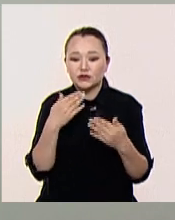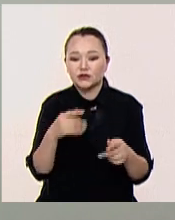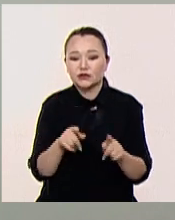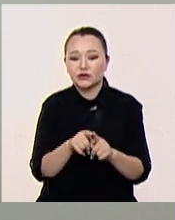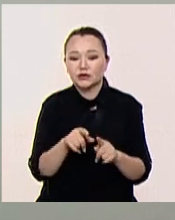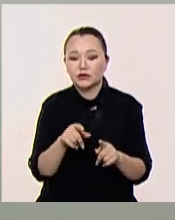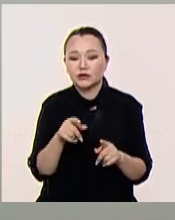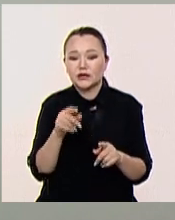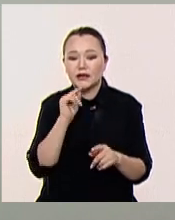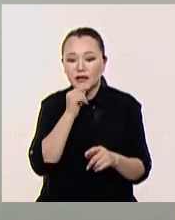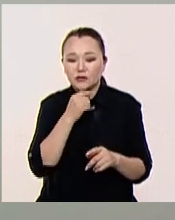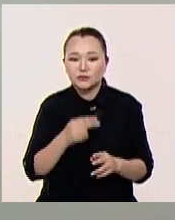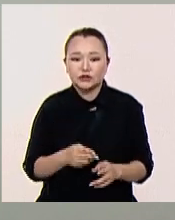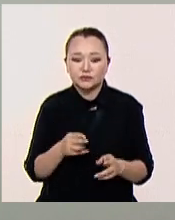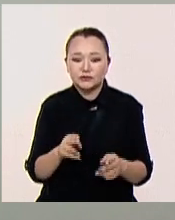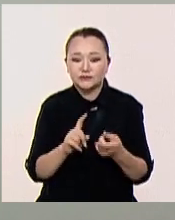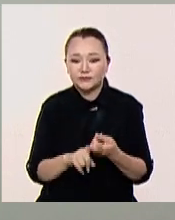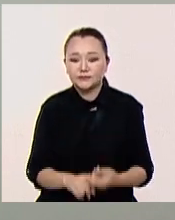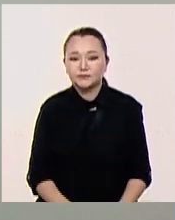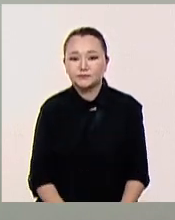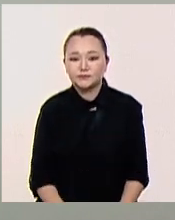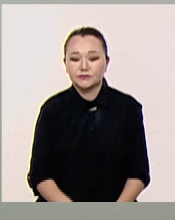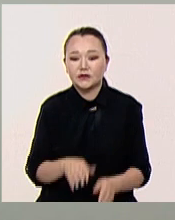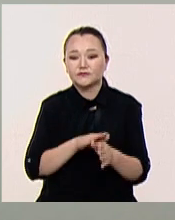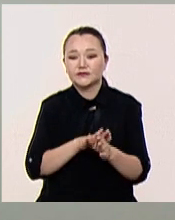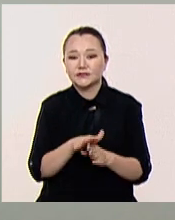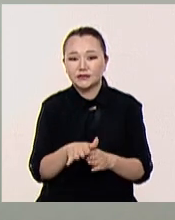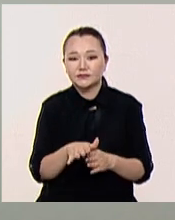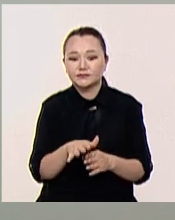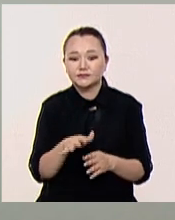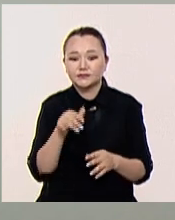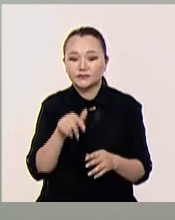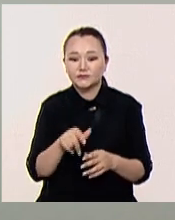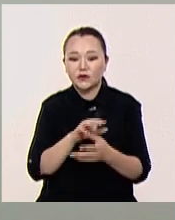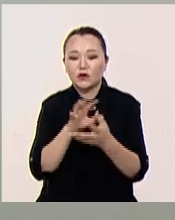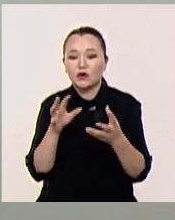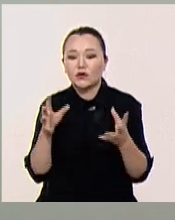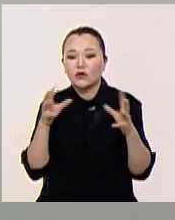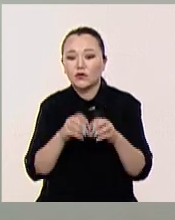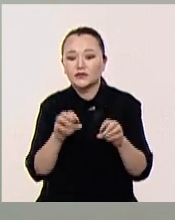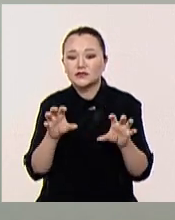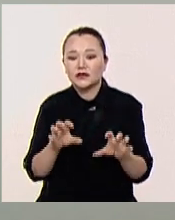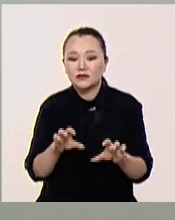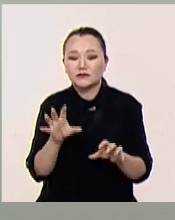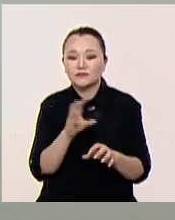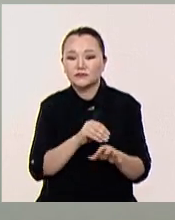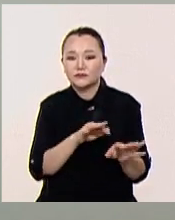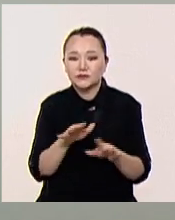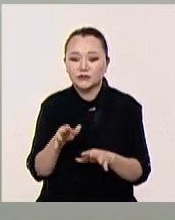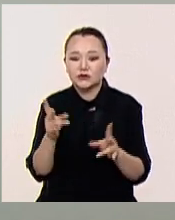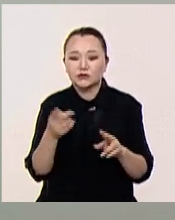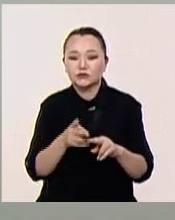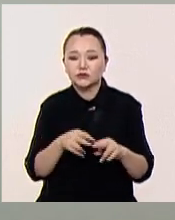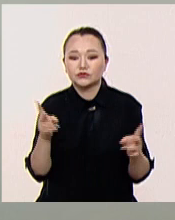таких экономических преступлений. В целом, здесь комплекс законодательных и практических мер, которые